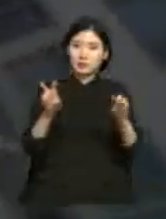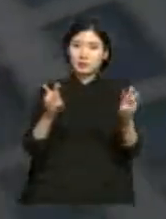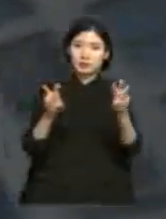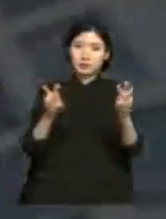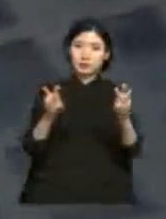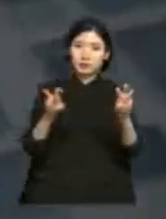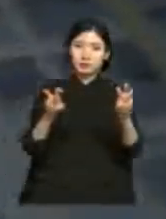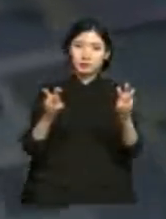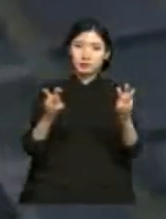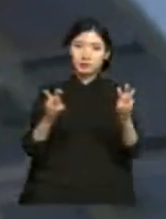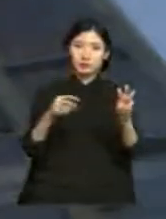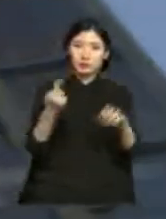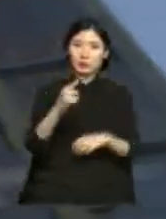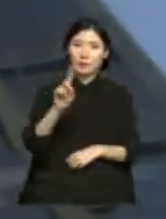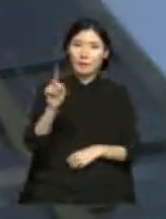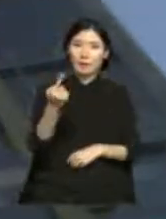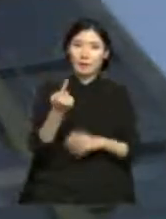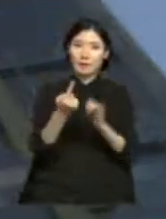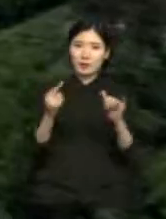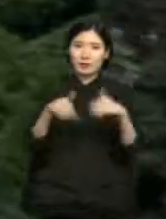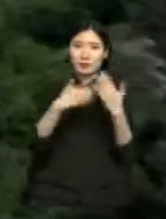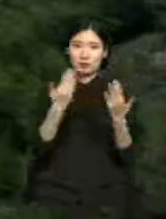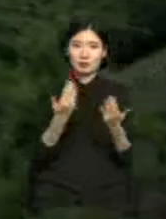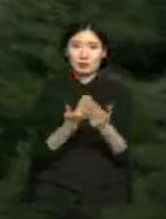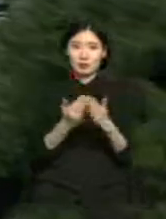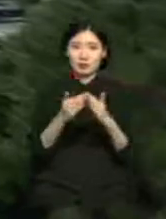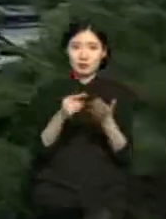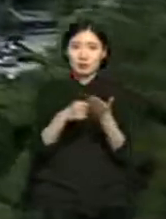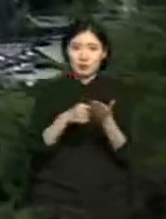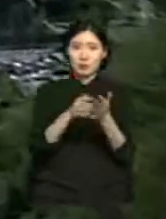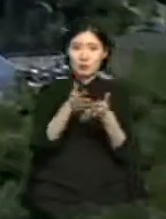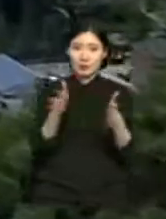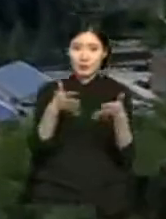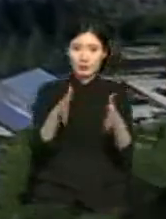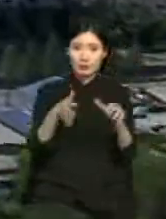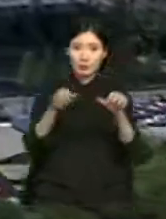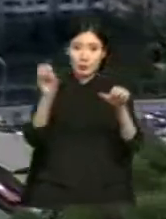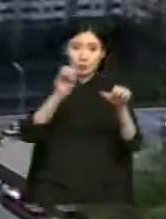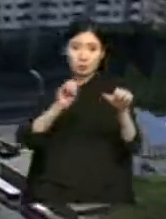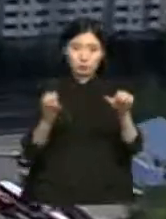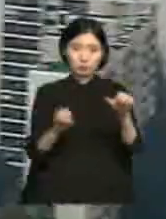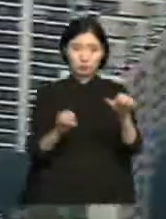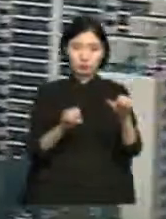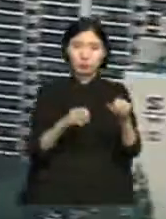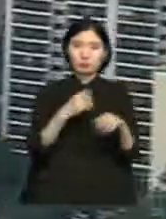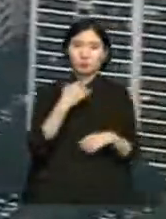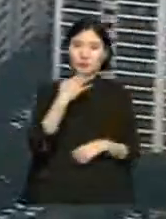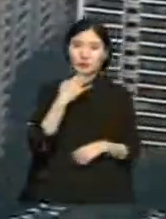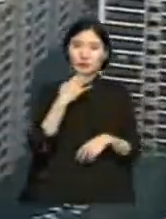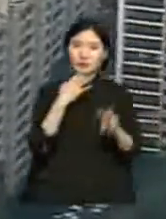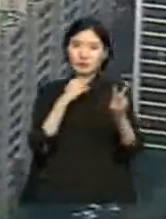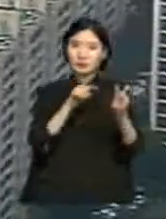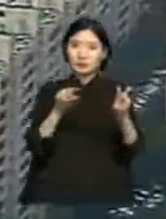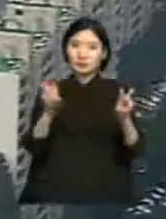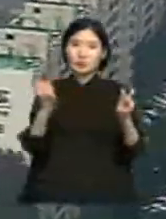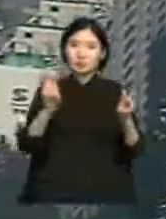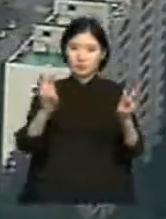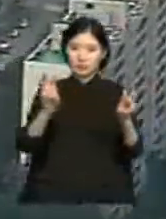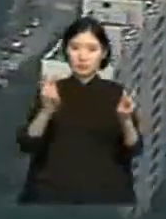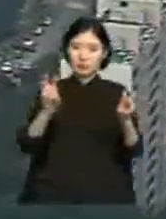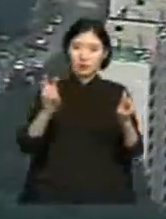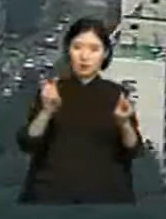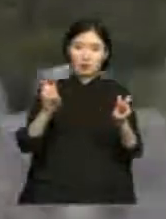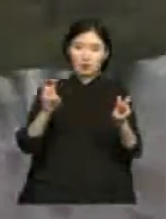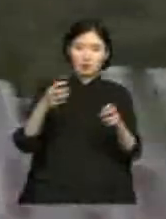1,100여 명인 것으로 나타나 전국의 무순위 청약 아파트 물량의 50%를 20대에서 30대가 가져간 것으로